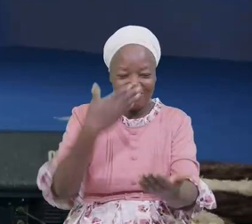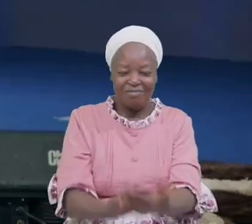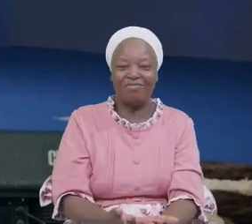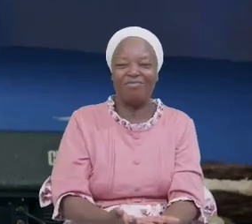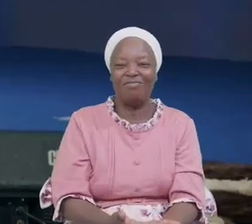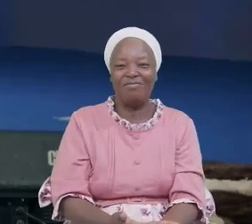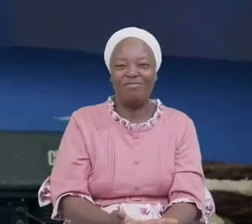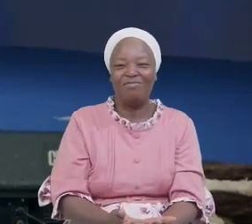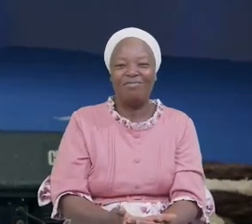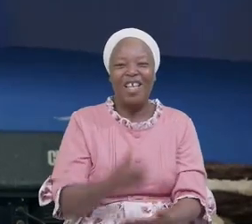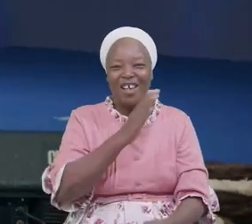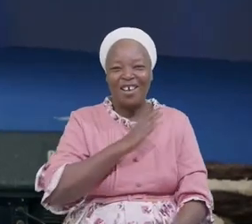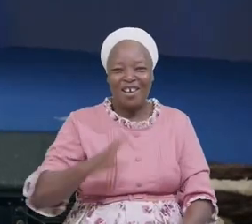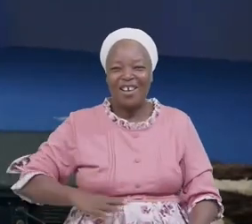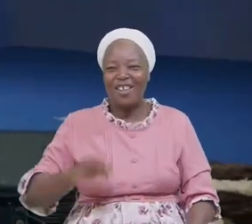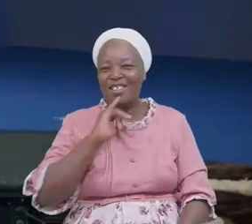Christ est là.